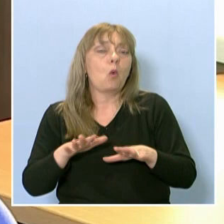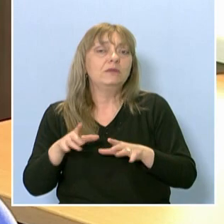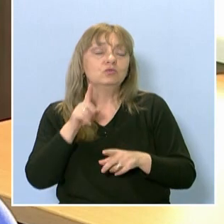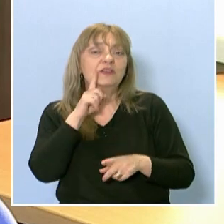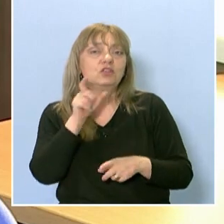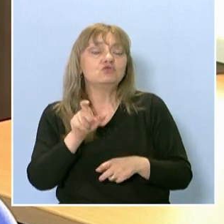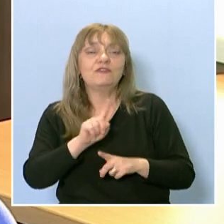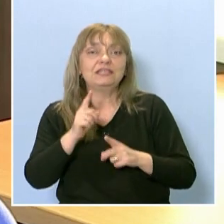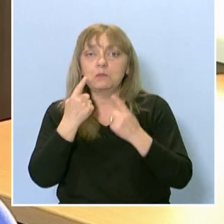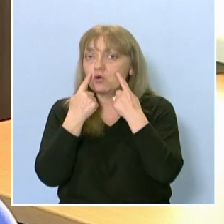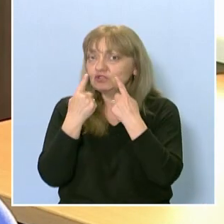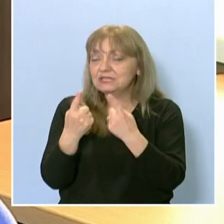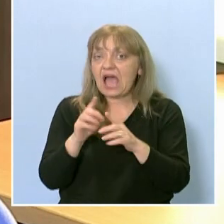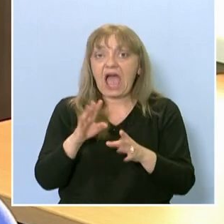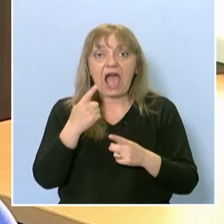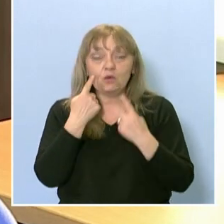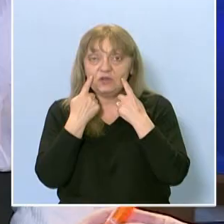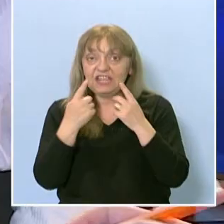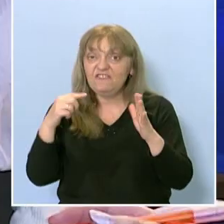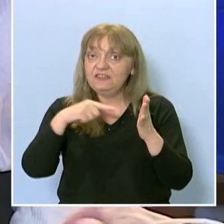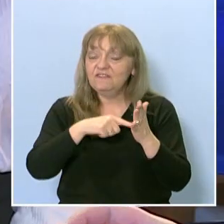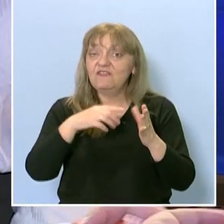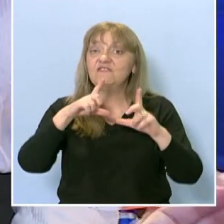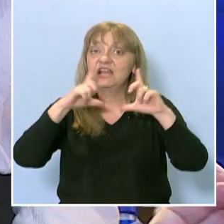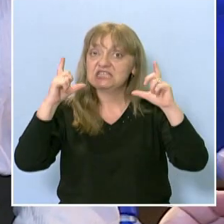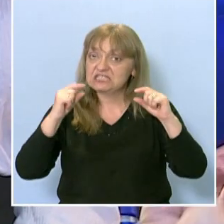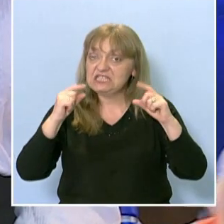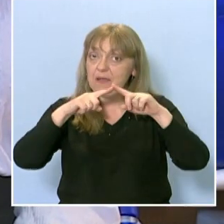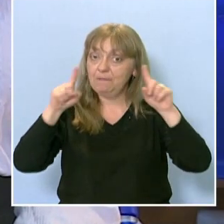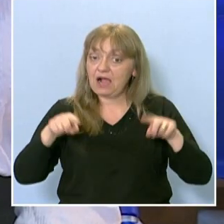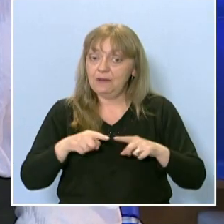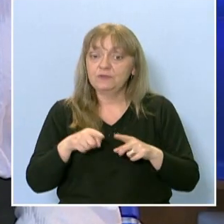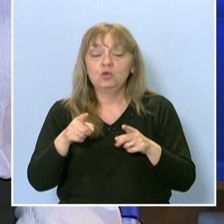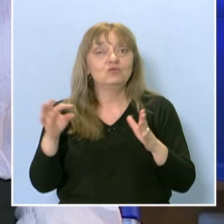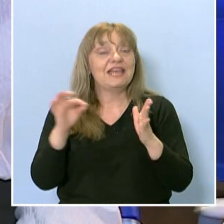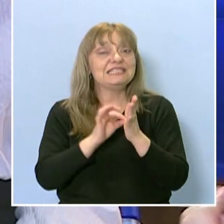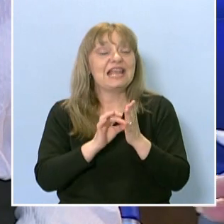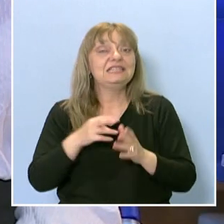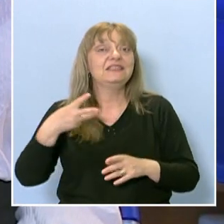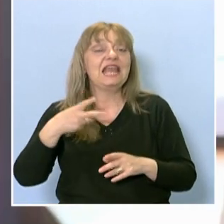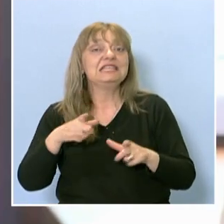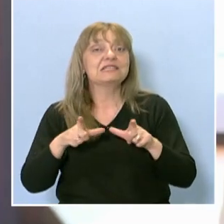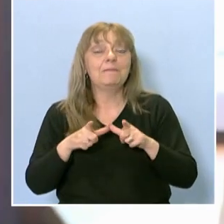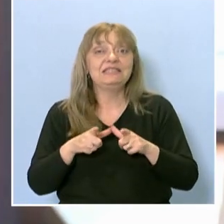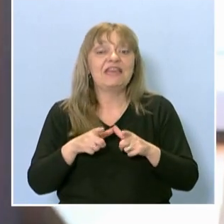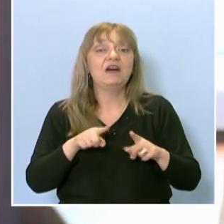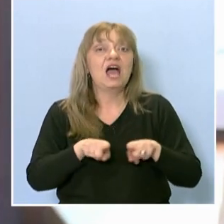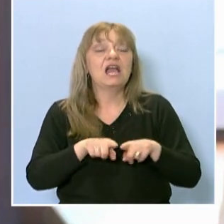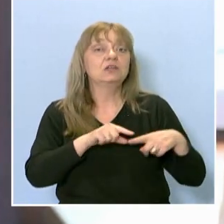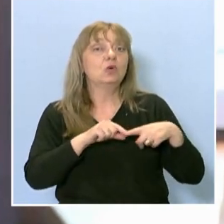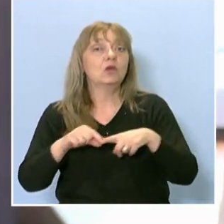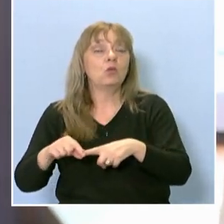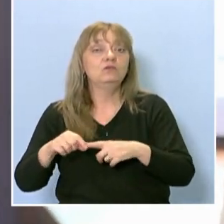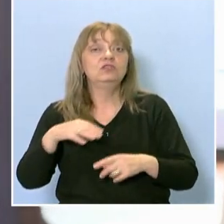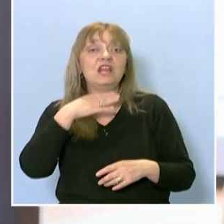би забелязал, ако не ги види в снимка. Това е една от целите на Елица Матеева като ръководител на киношколата. Кръгозорът